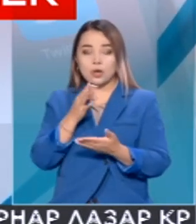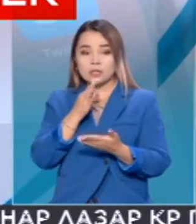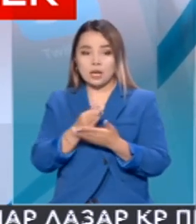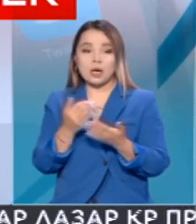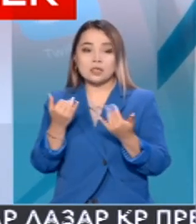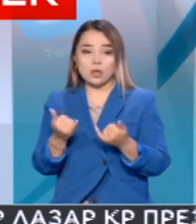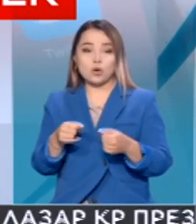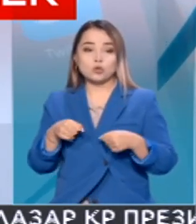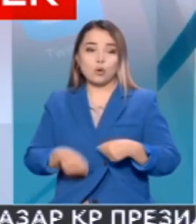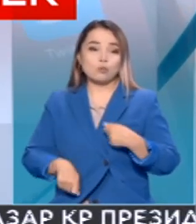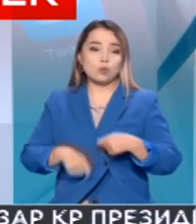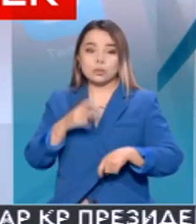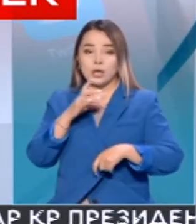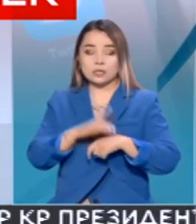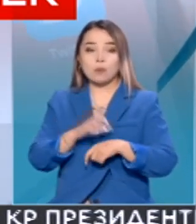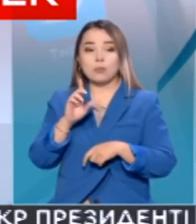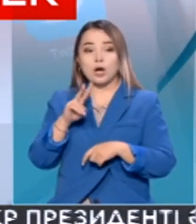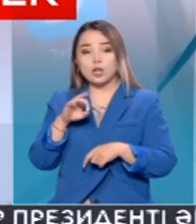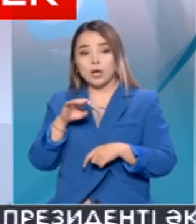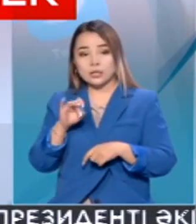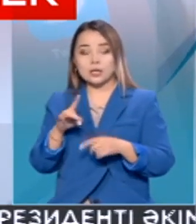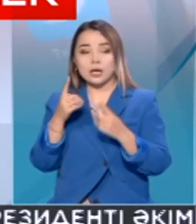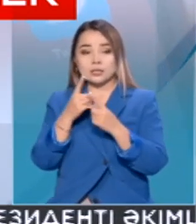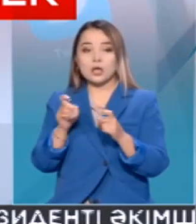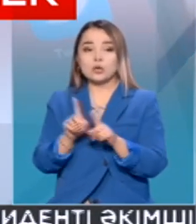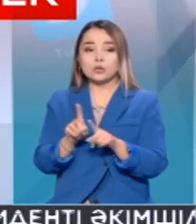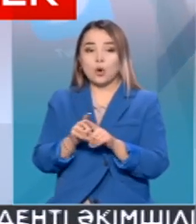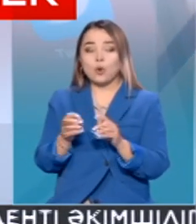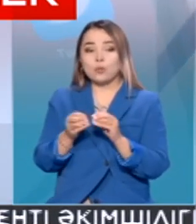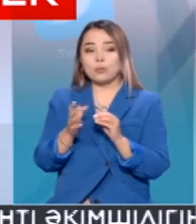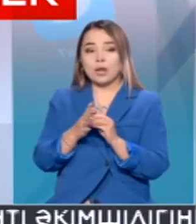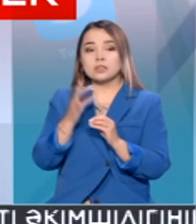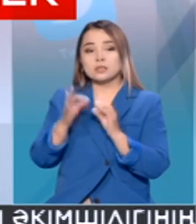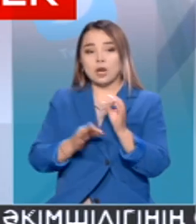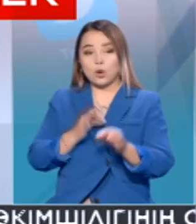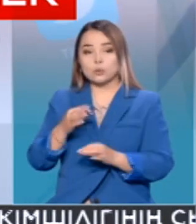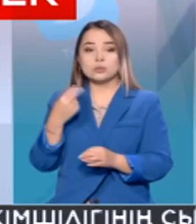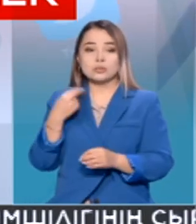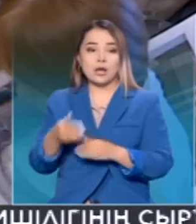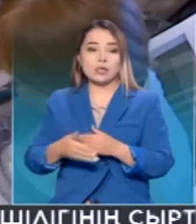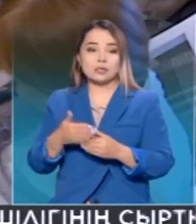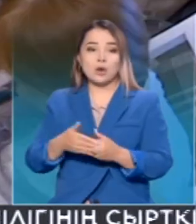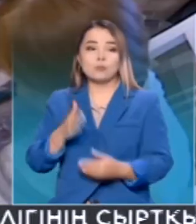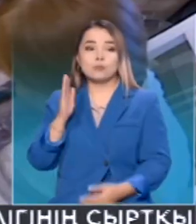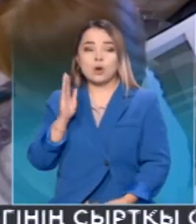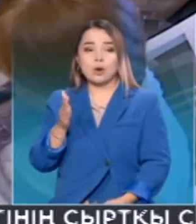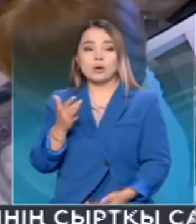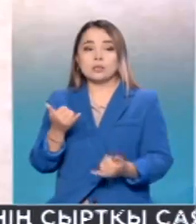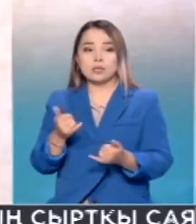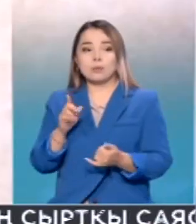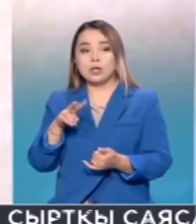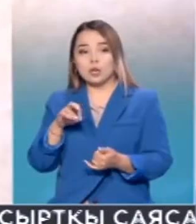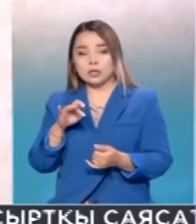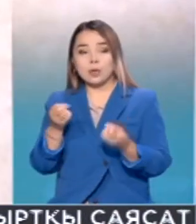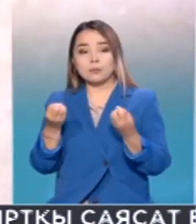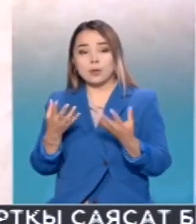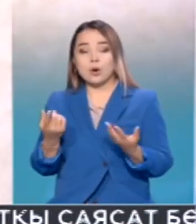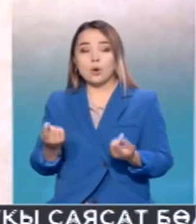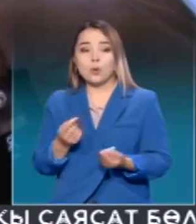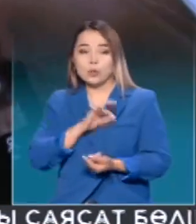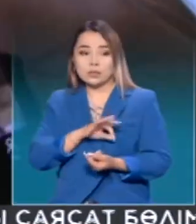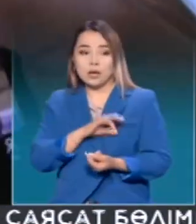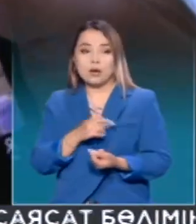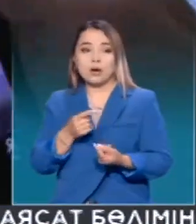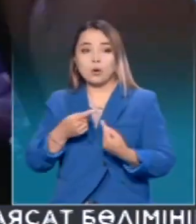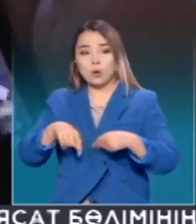бұзушылыққа тосқауыл болмаса, блогер немесе инфлюенсер 15 тәулікке дейін қамауға алынады. Блогерден бөлек қарапайым қолданушы